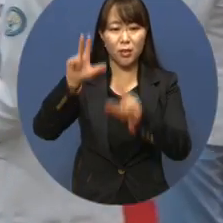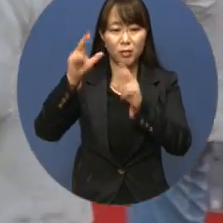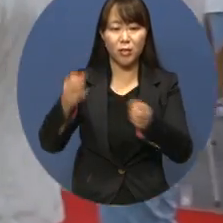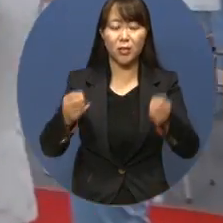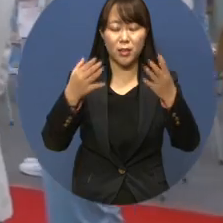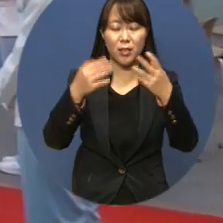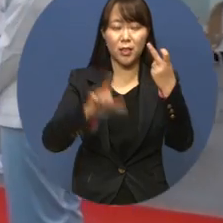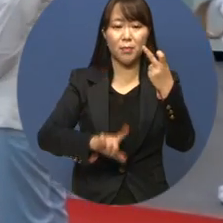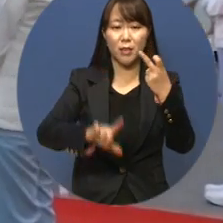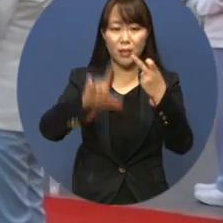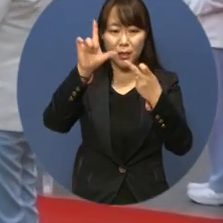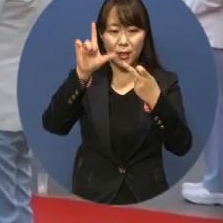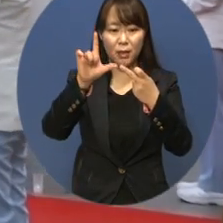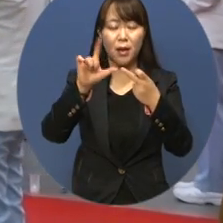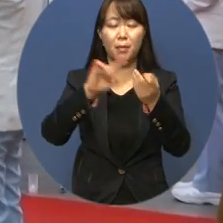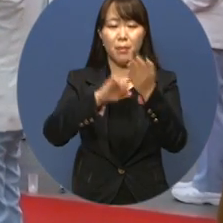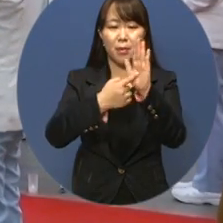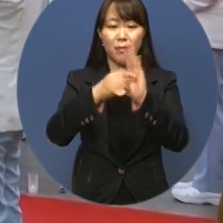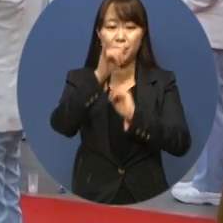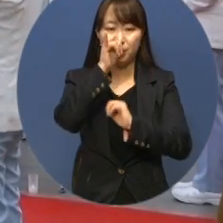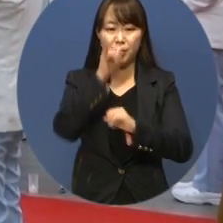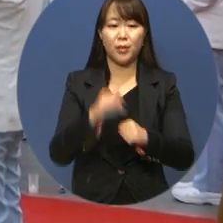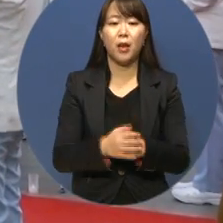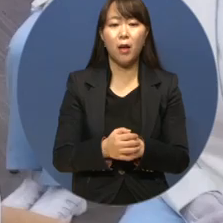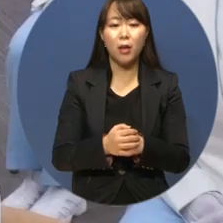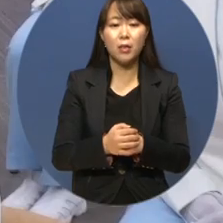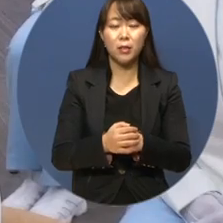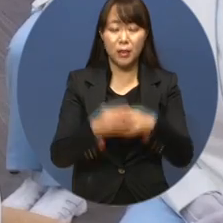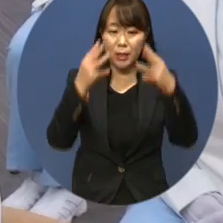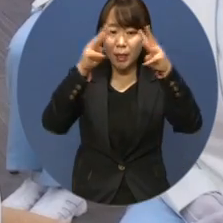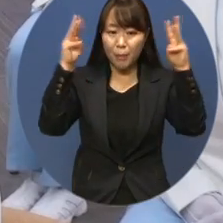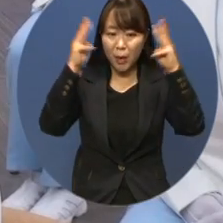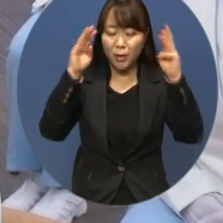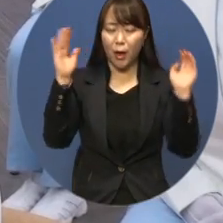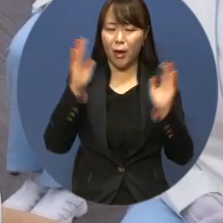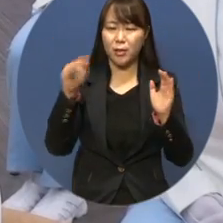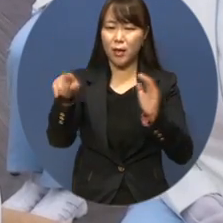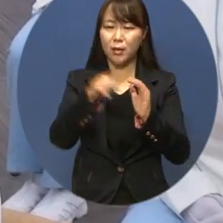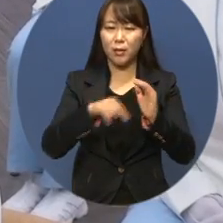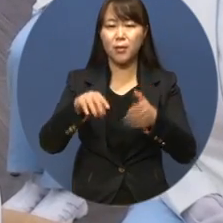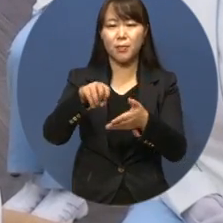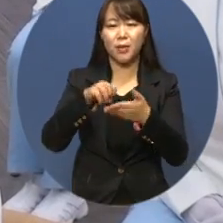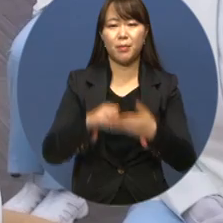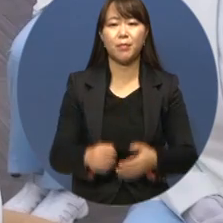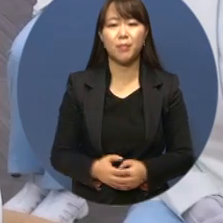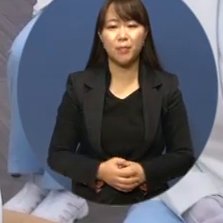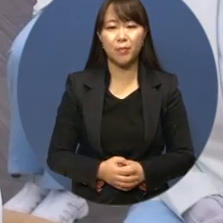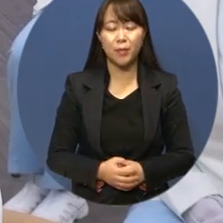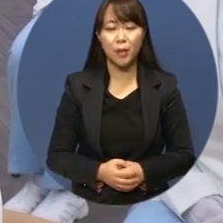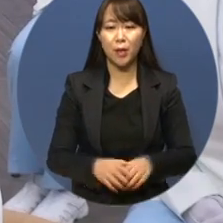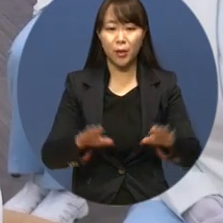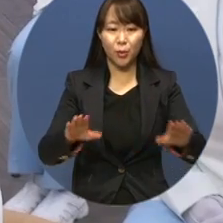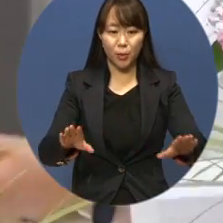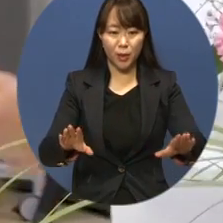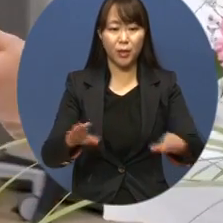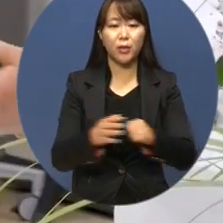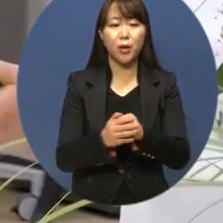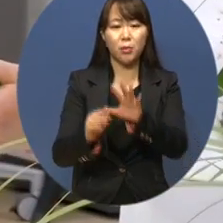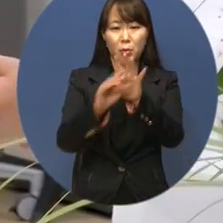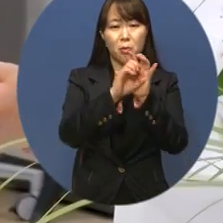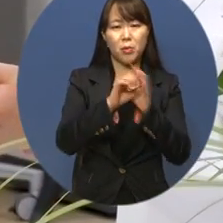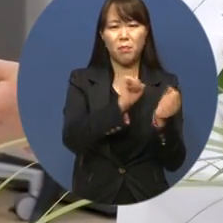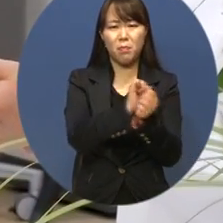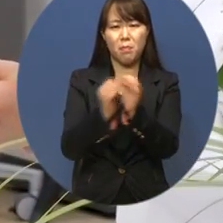지난 10일 군장대학교 보건학관에서 간호학과 3학년을 대상으로 가졌습니다. 이번 선서식은